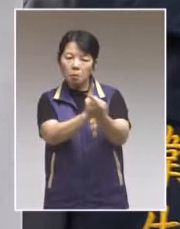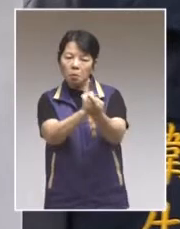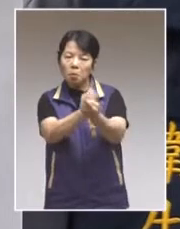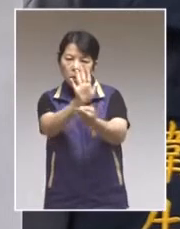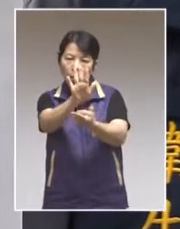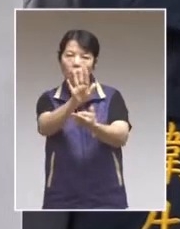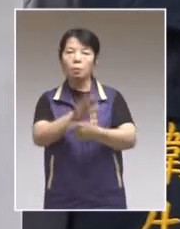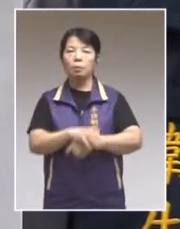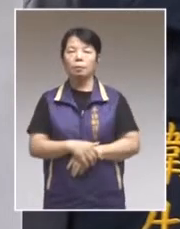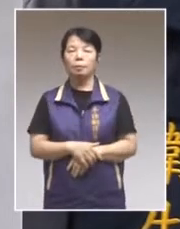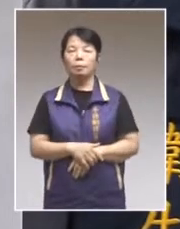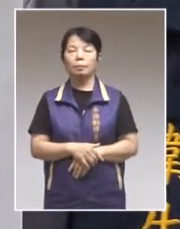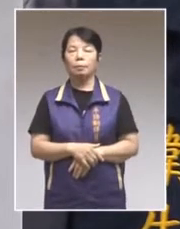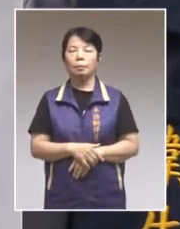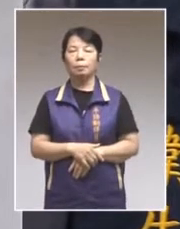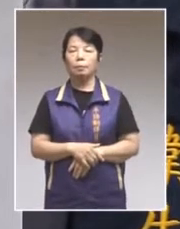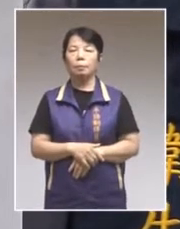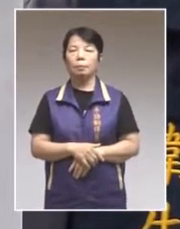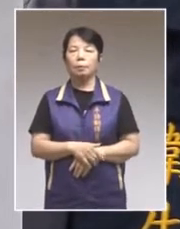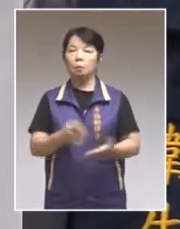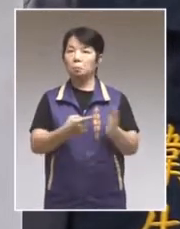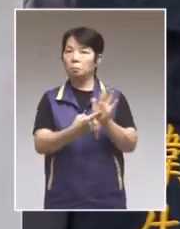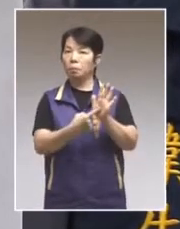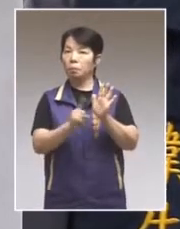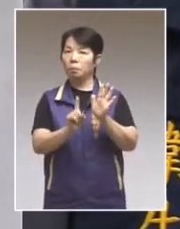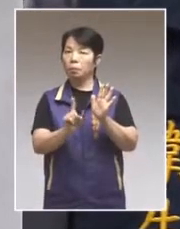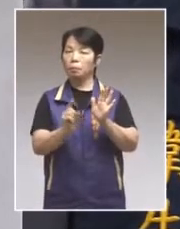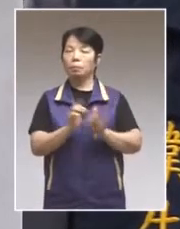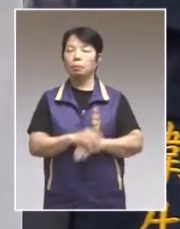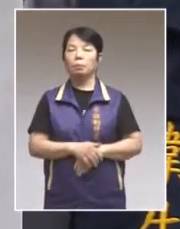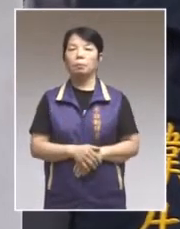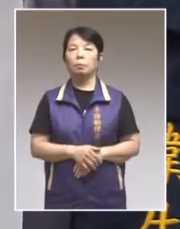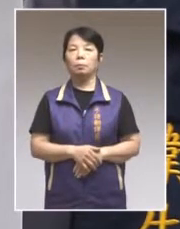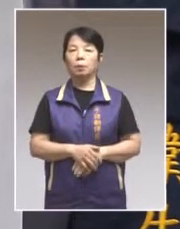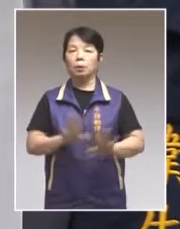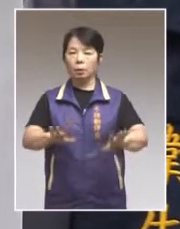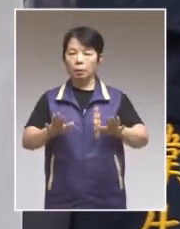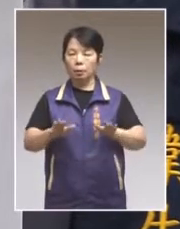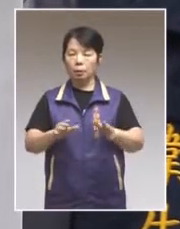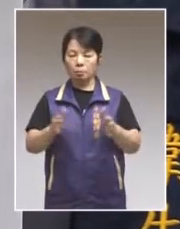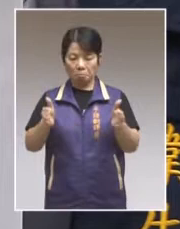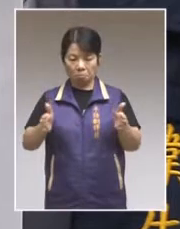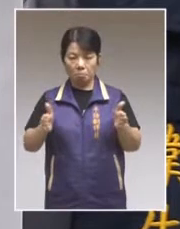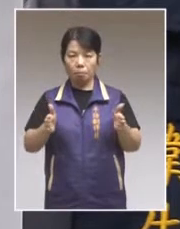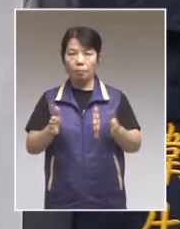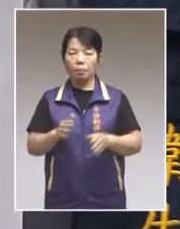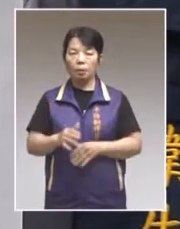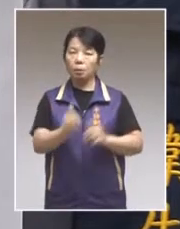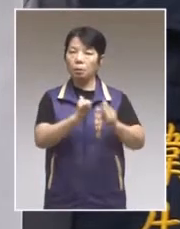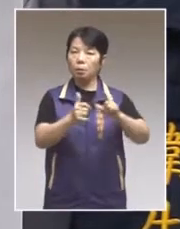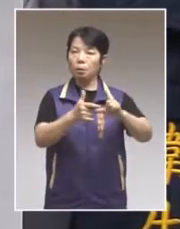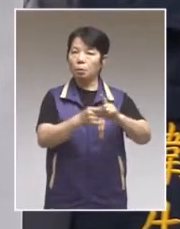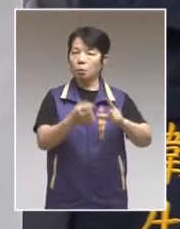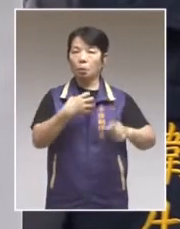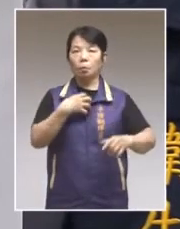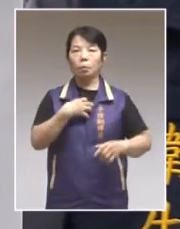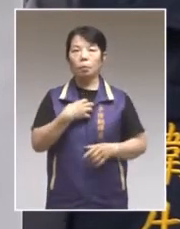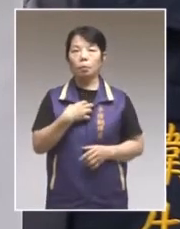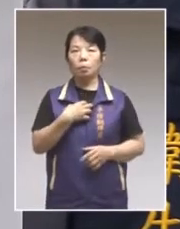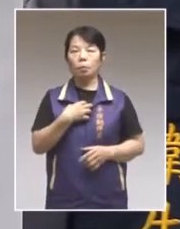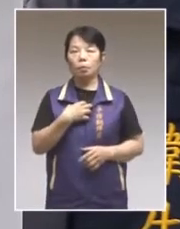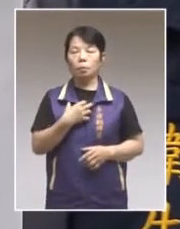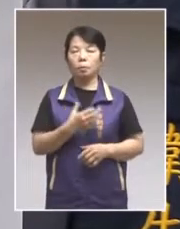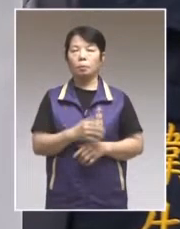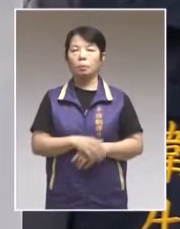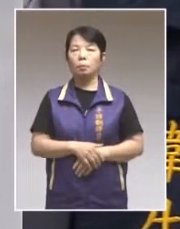触，那这个部分显示其实在现阶段我们社区的一个风险，人与人之间的